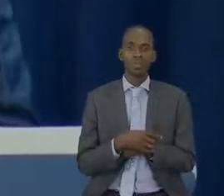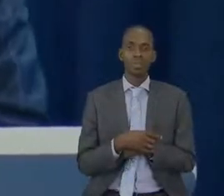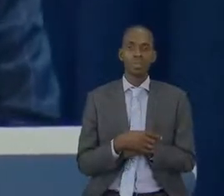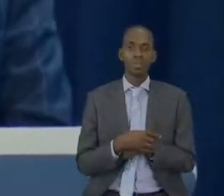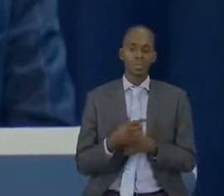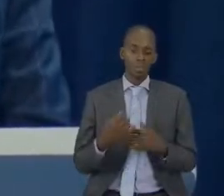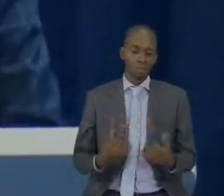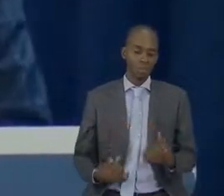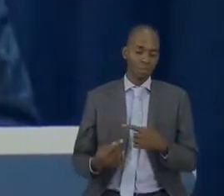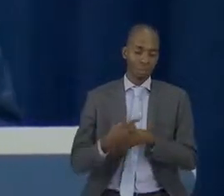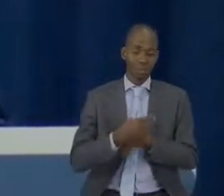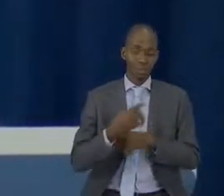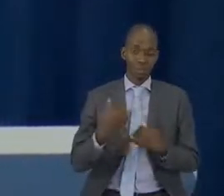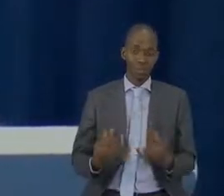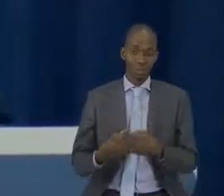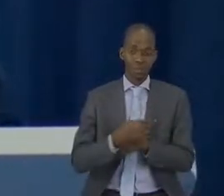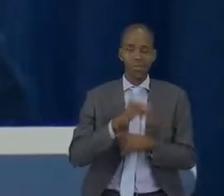C'est ton jour aujourd'hui.